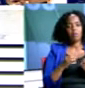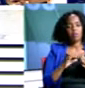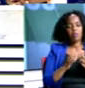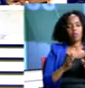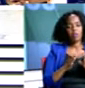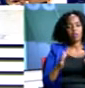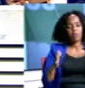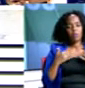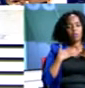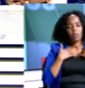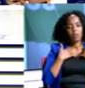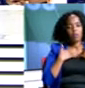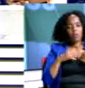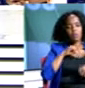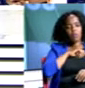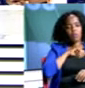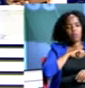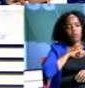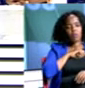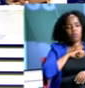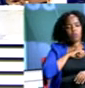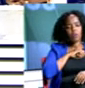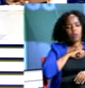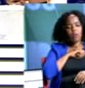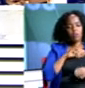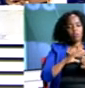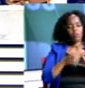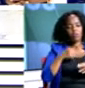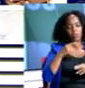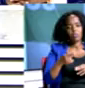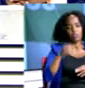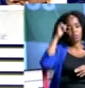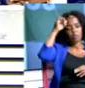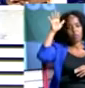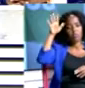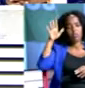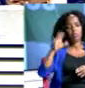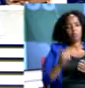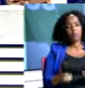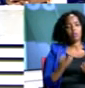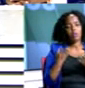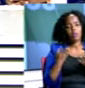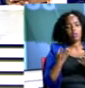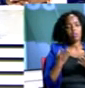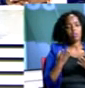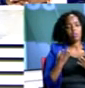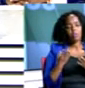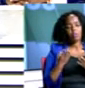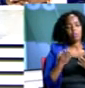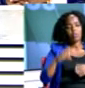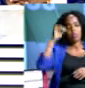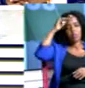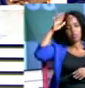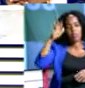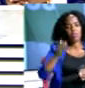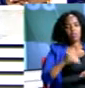chu isamma utallo jinnkan utallo namni bayenin qab baye utallo niro bayen jira nam baye